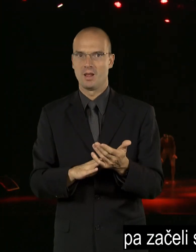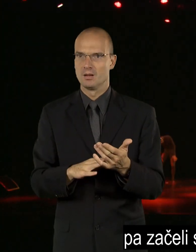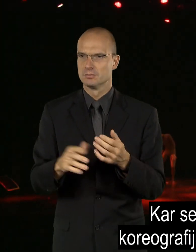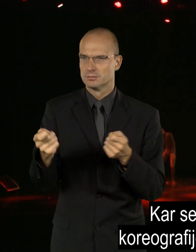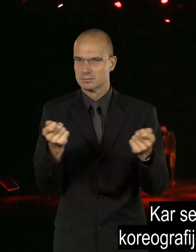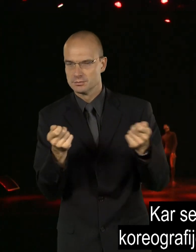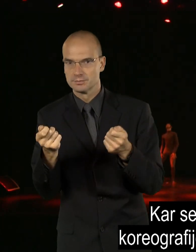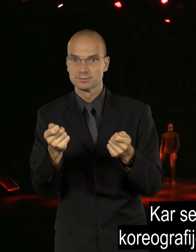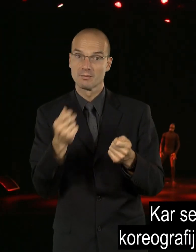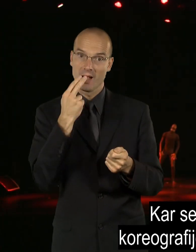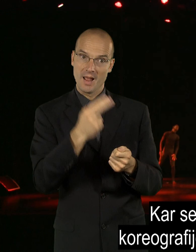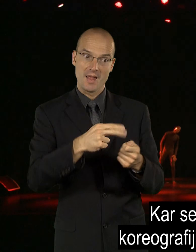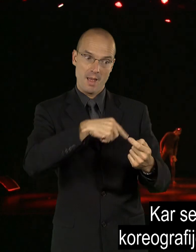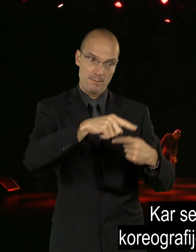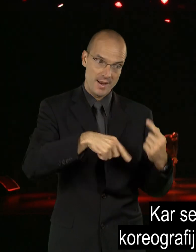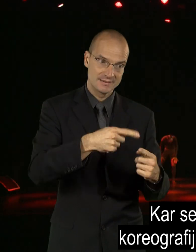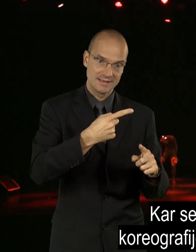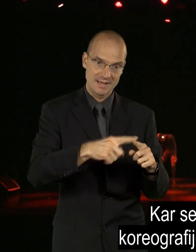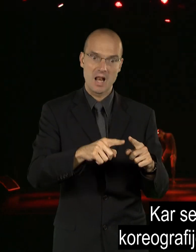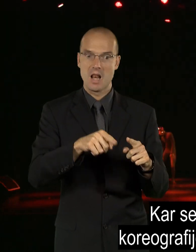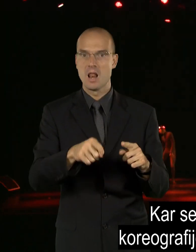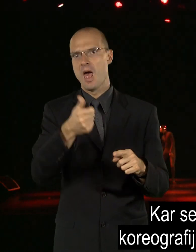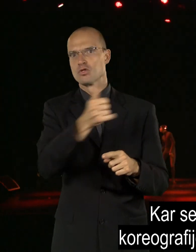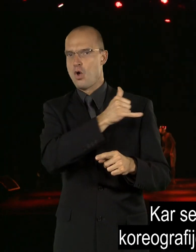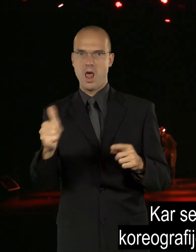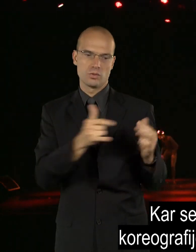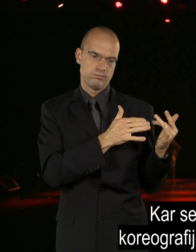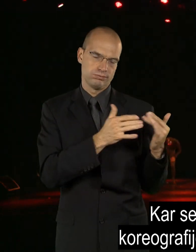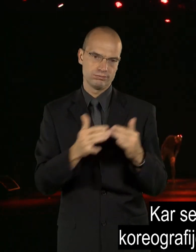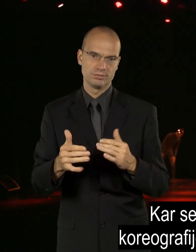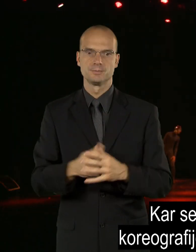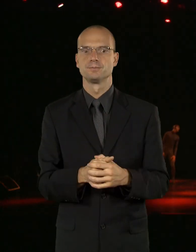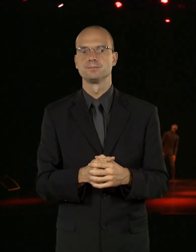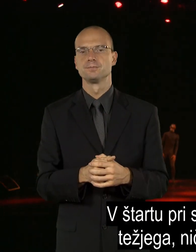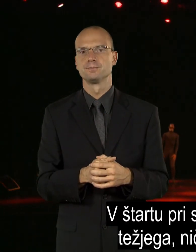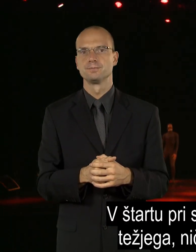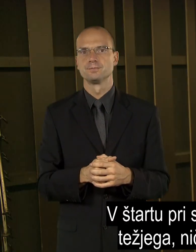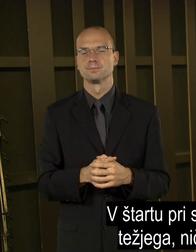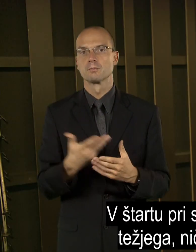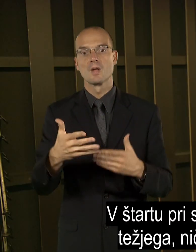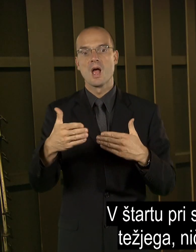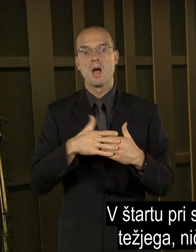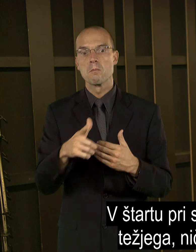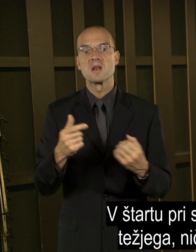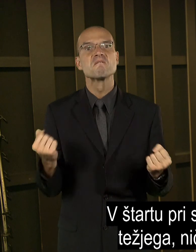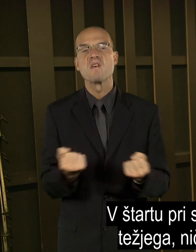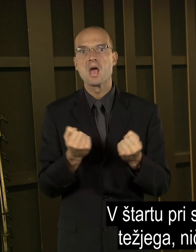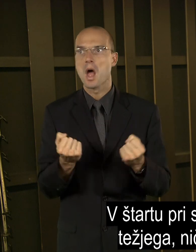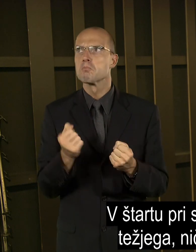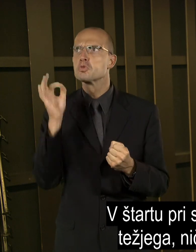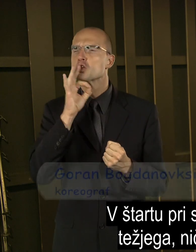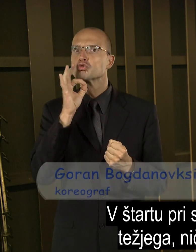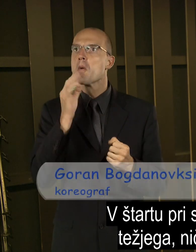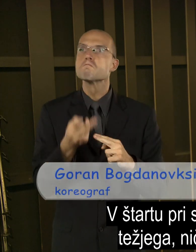Tako da, kar se tiče plesnega dela, koreografij, pa to smo pa pripravljali 1 leto. Pri samih vajah ni bilo v bistvu